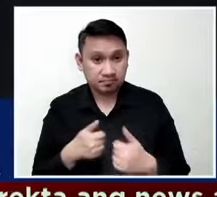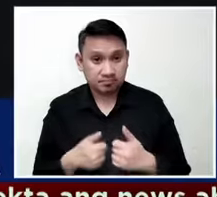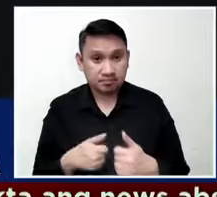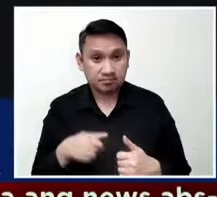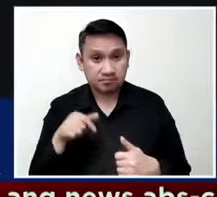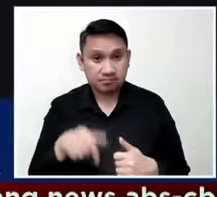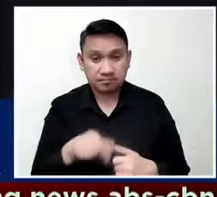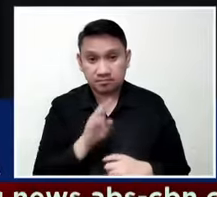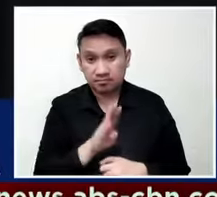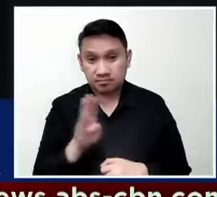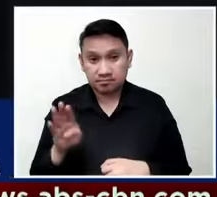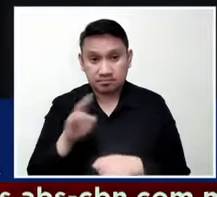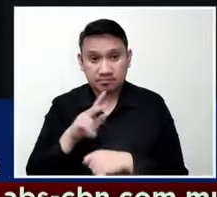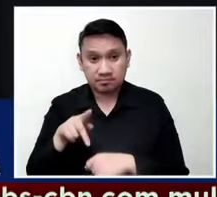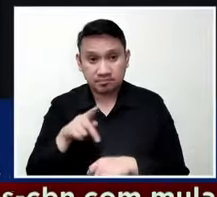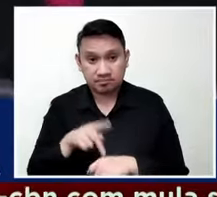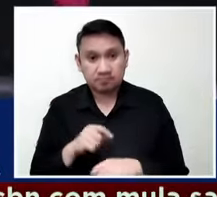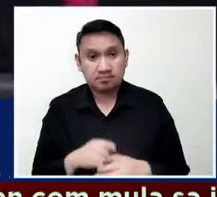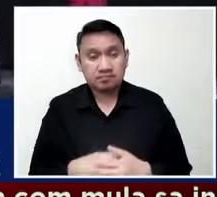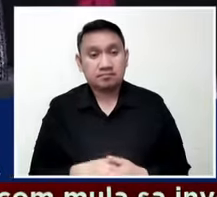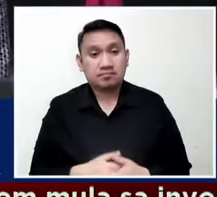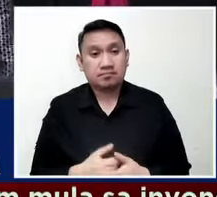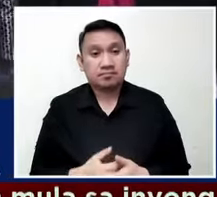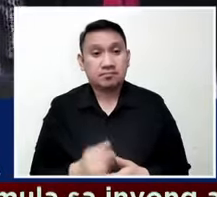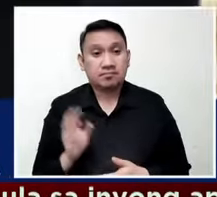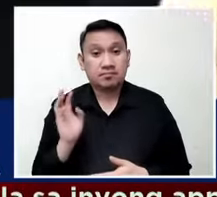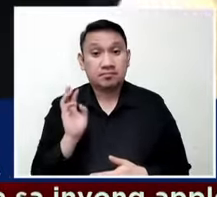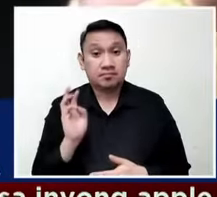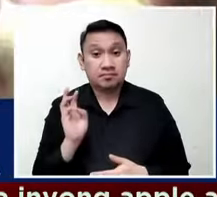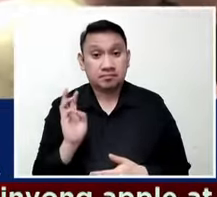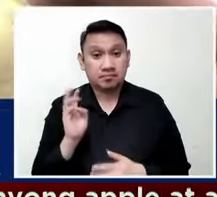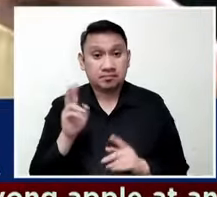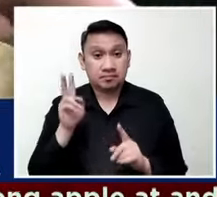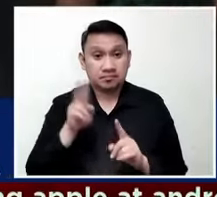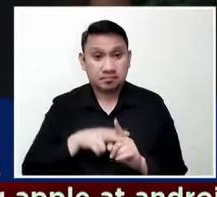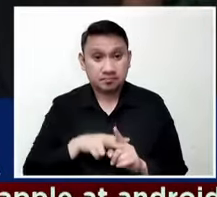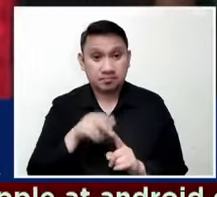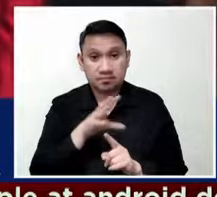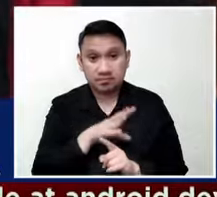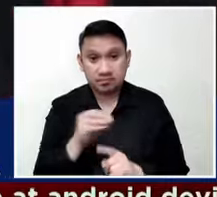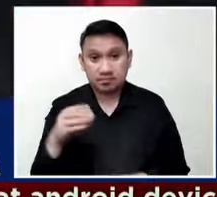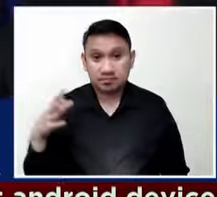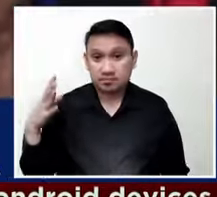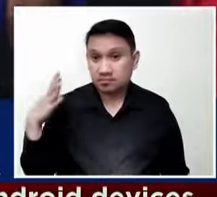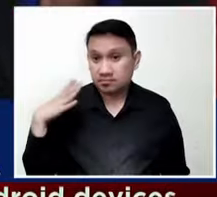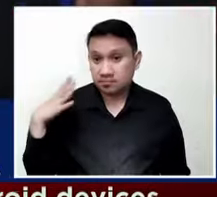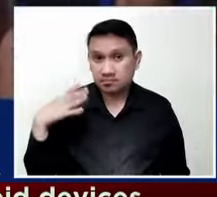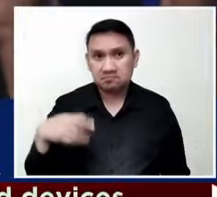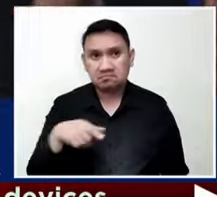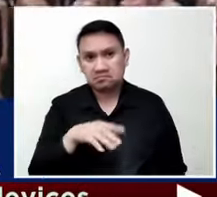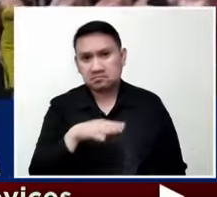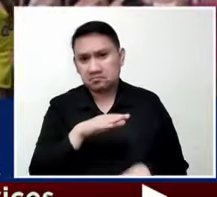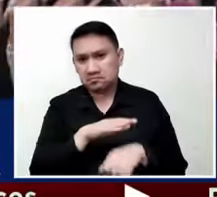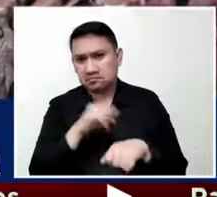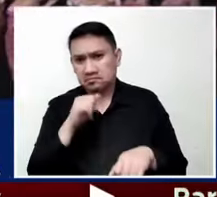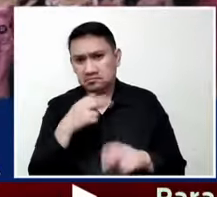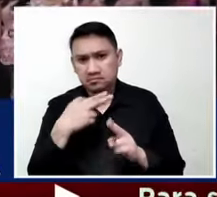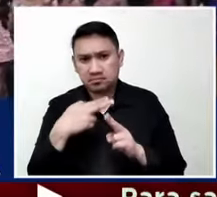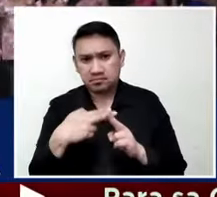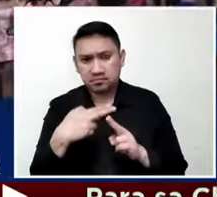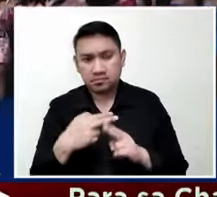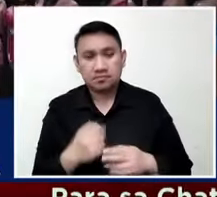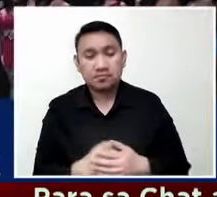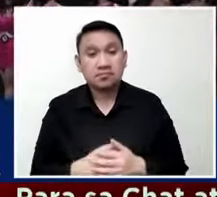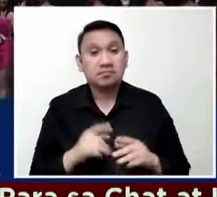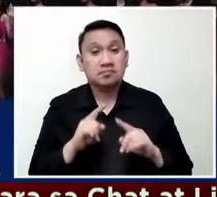Manny! Pigil-hininga ang 60 aplikante habang naghihintay na matawag ang pangalan. Pero